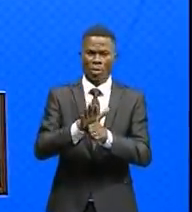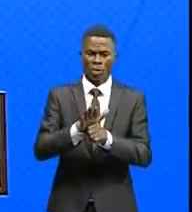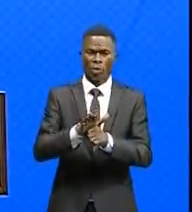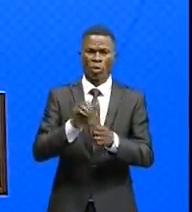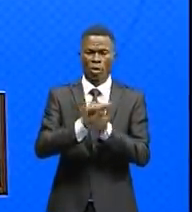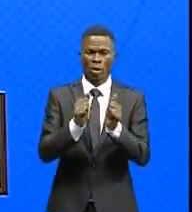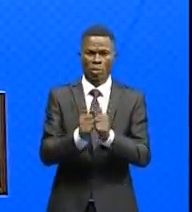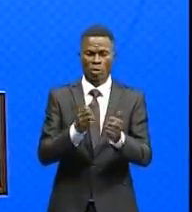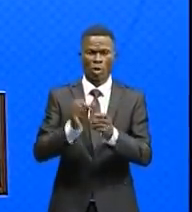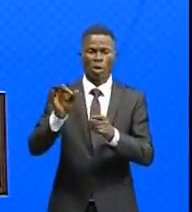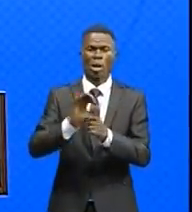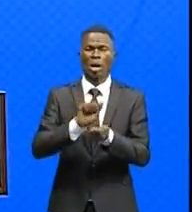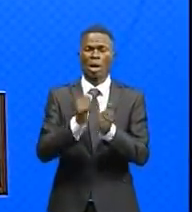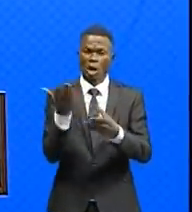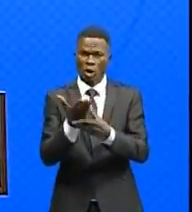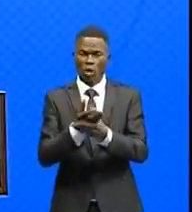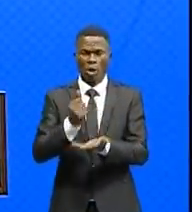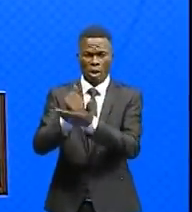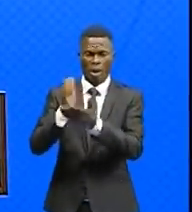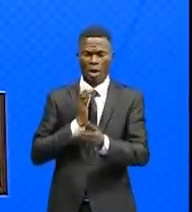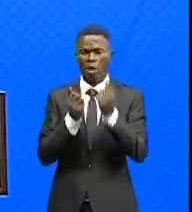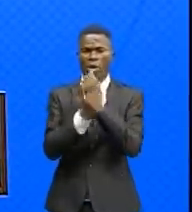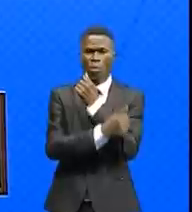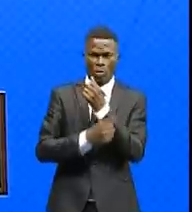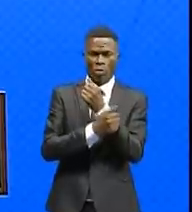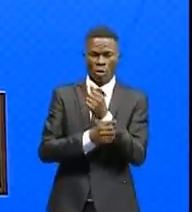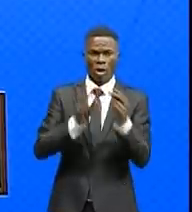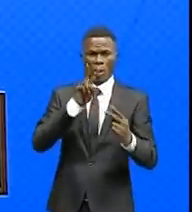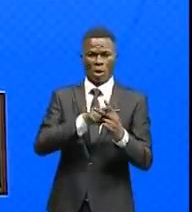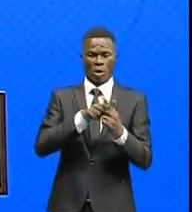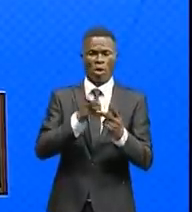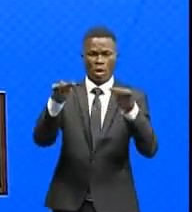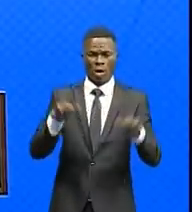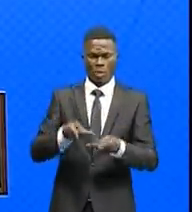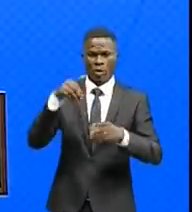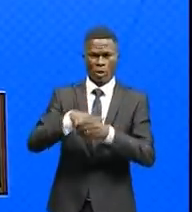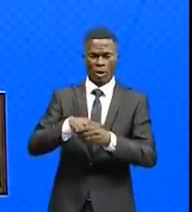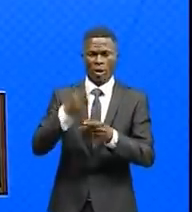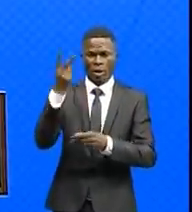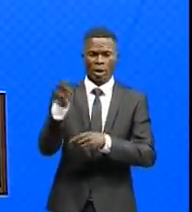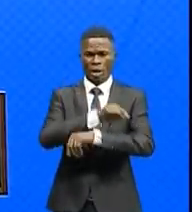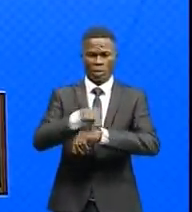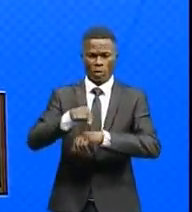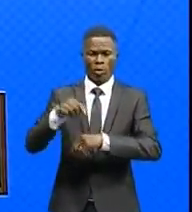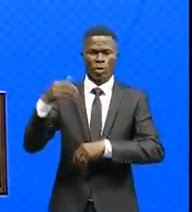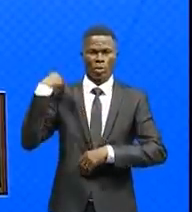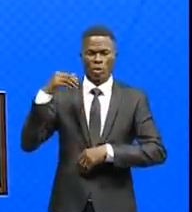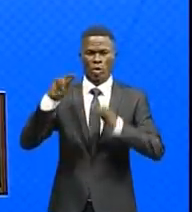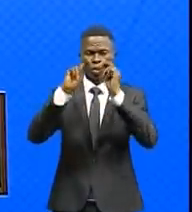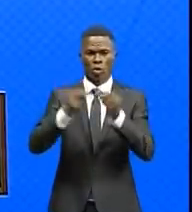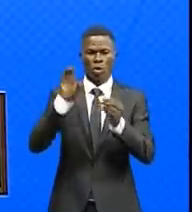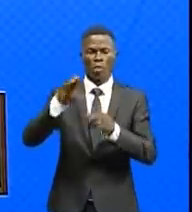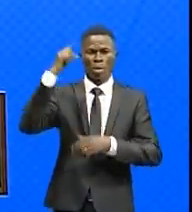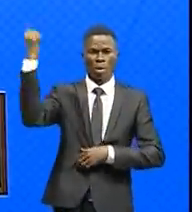fait qu'il s'agit d'une formalité qui va permettre à notre pays de préserver sa position au sein de ces deux institutions du groupe de la